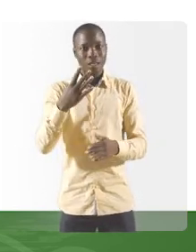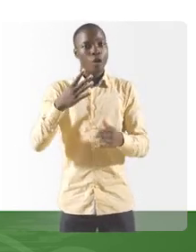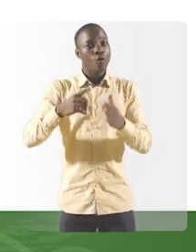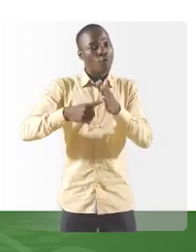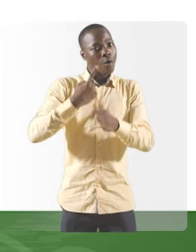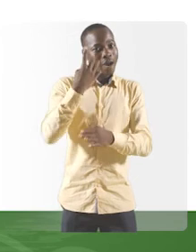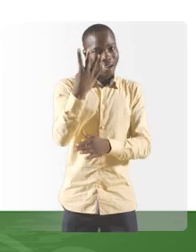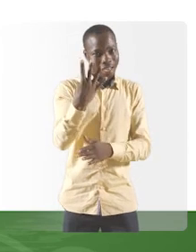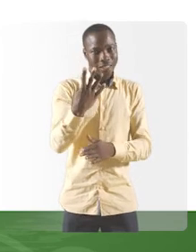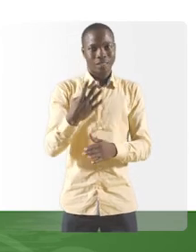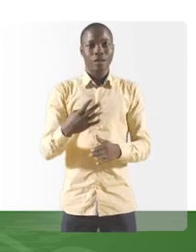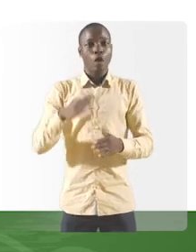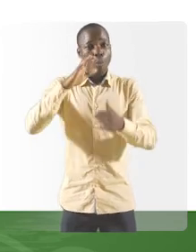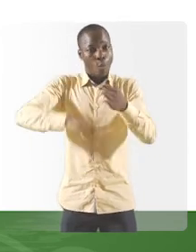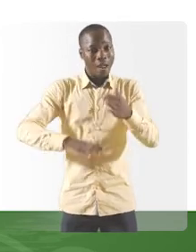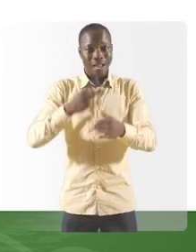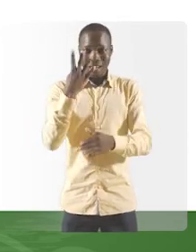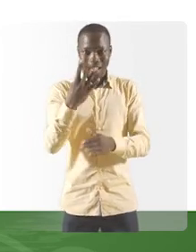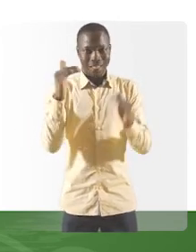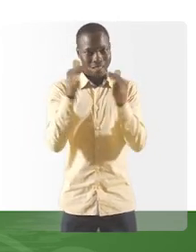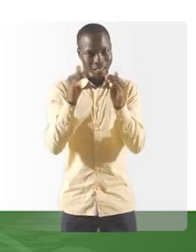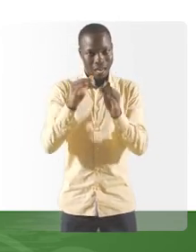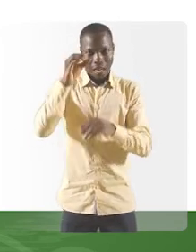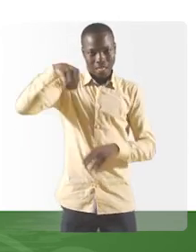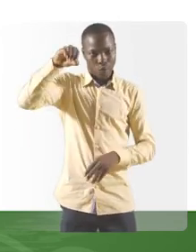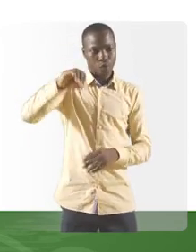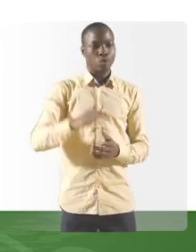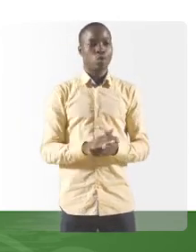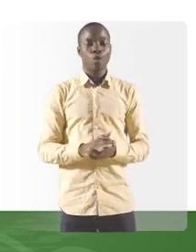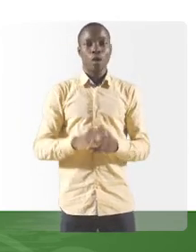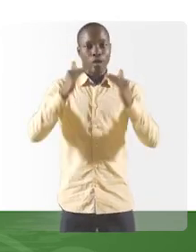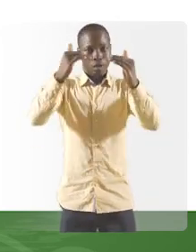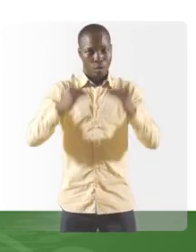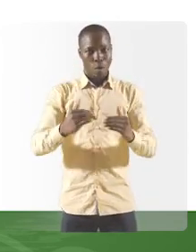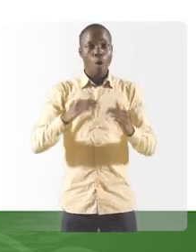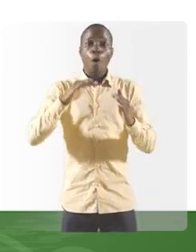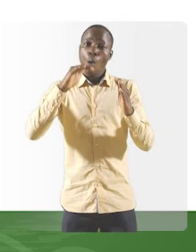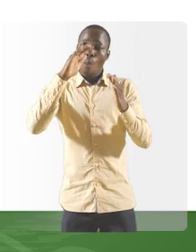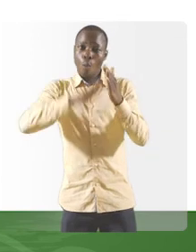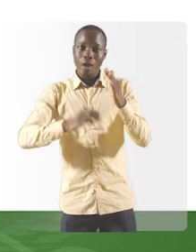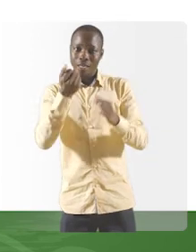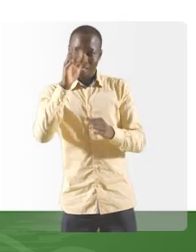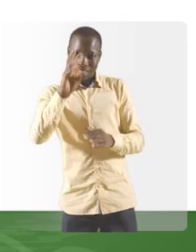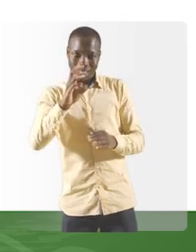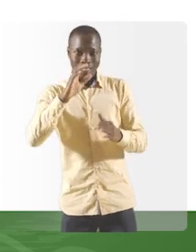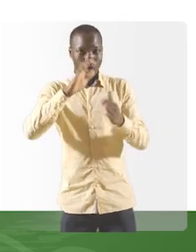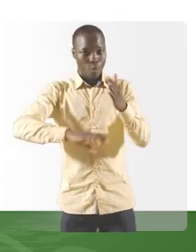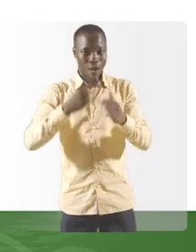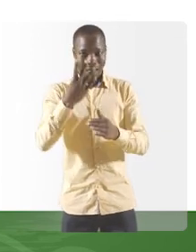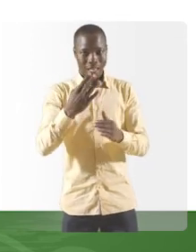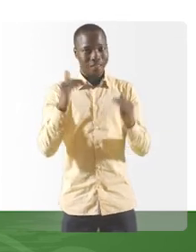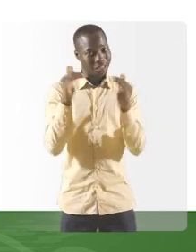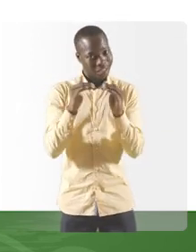4 moins 4 égale à 0 moins 16 moins 4 et finalement c'est égal